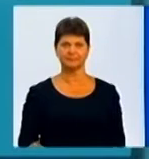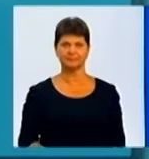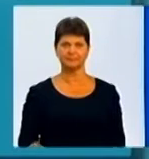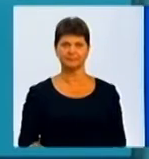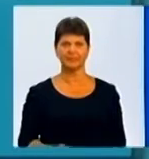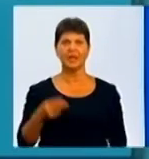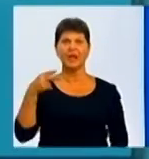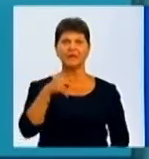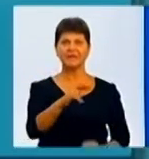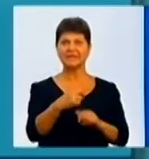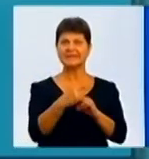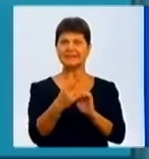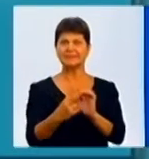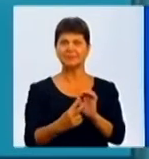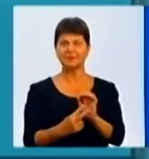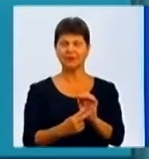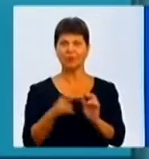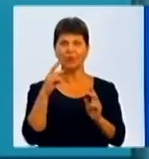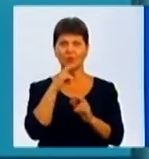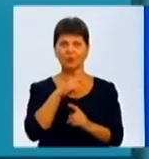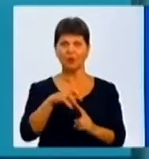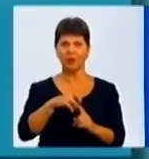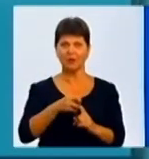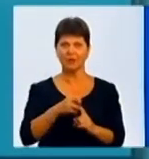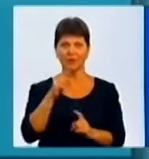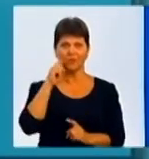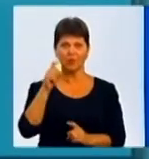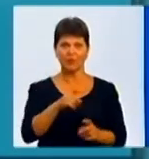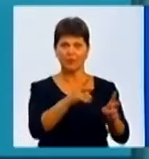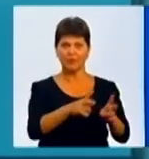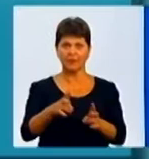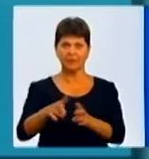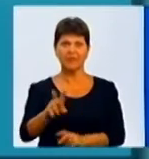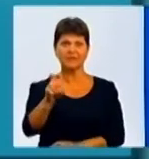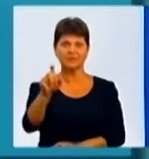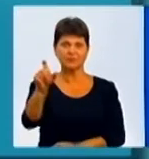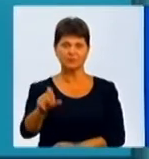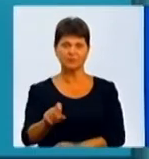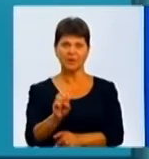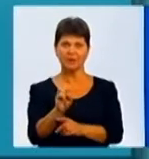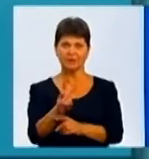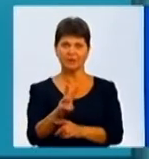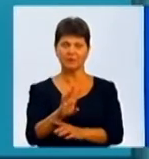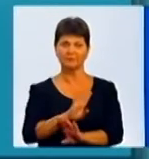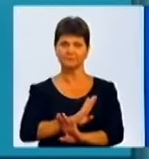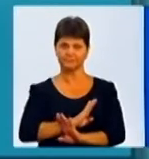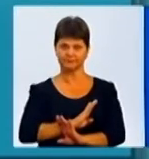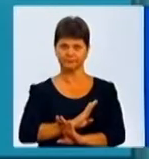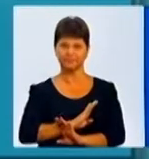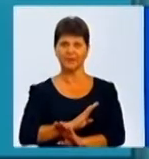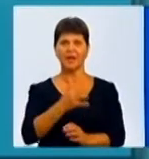У 2017 році від отруєння грибами в Україні постраждало більше 200 осіб, 13 летальних випадків.